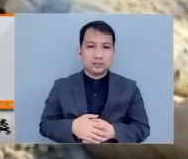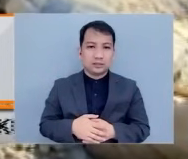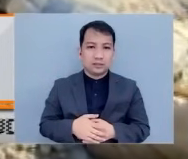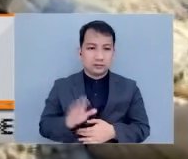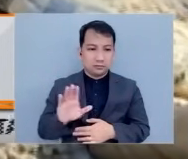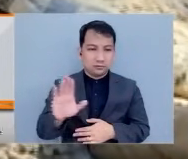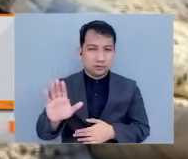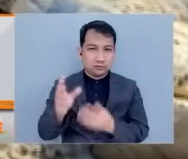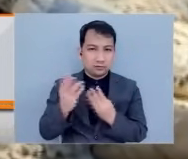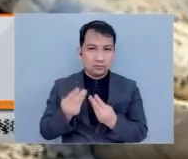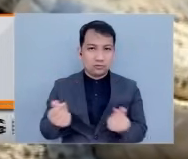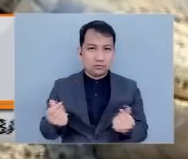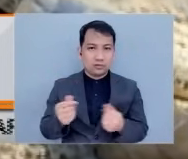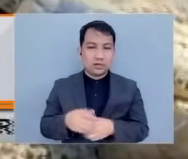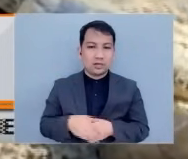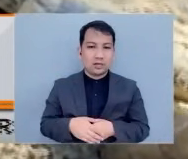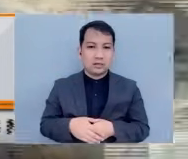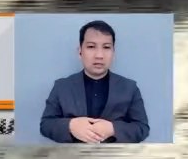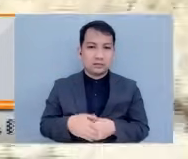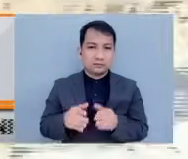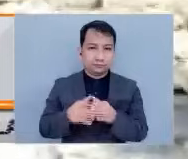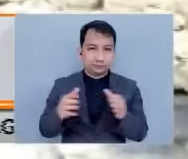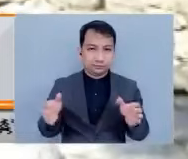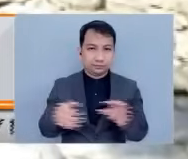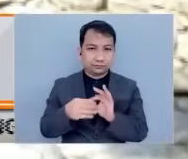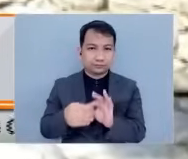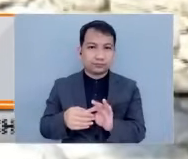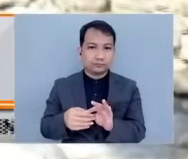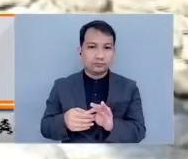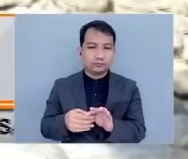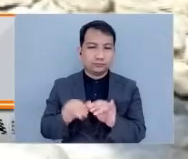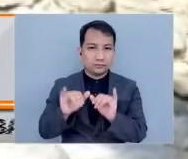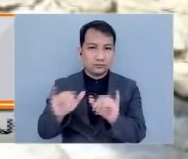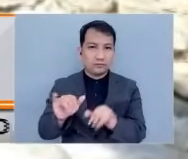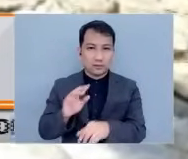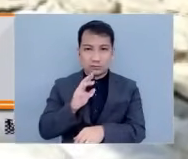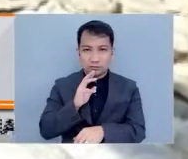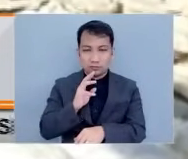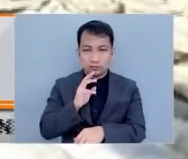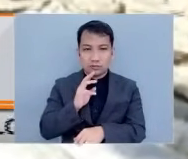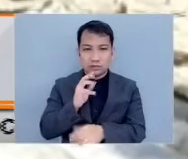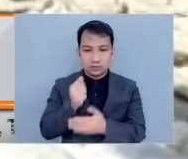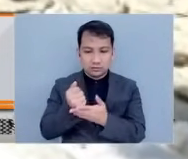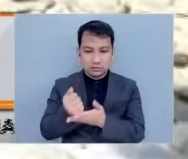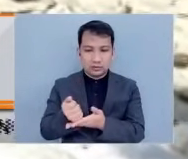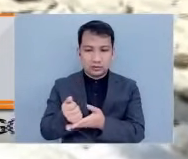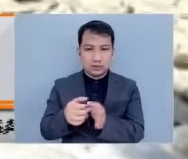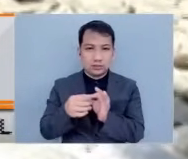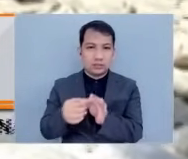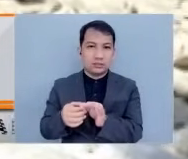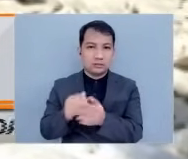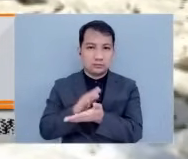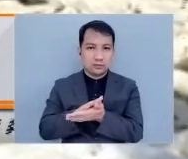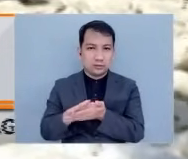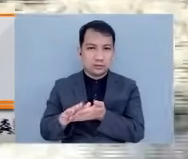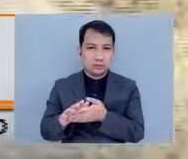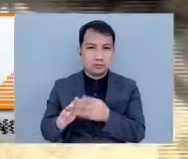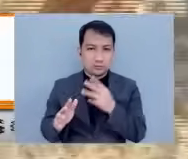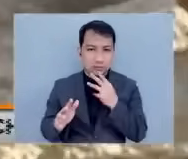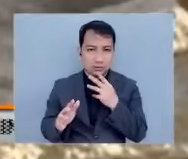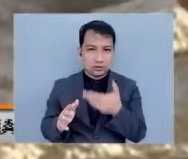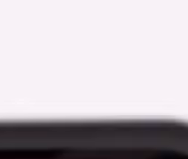maubos. Ang mga higanteng taklobo ay nagsisilbing water filter o tumutulong sa paglilinis ng tubig sa dagat.